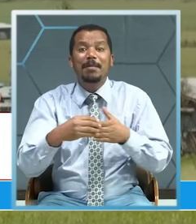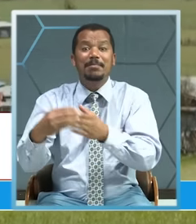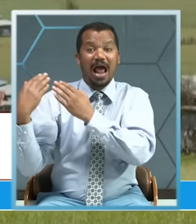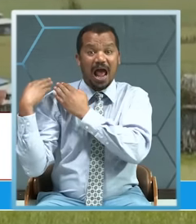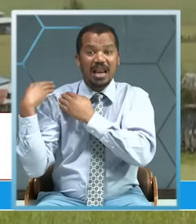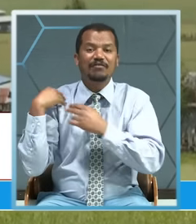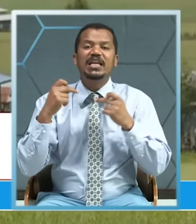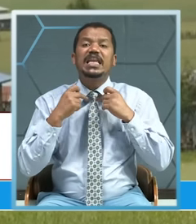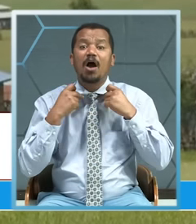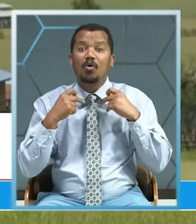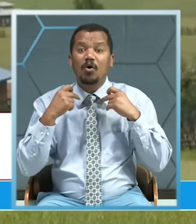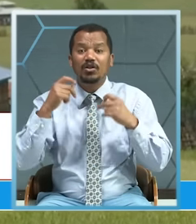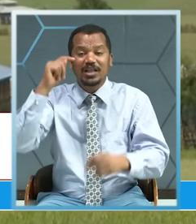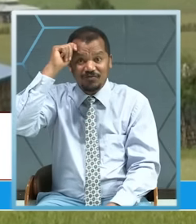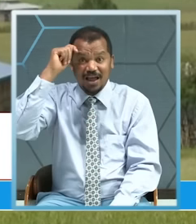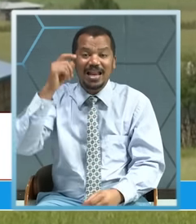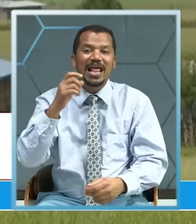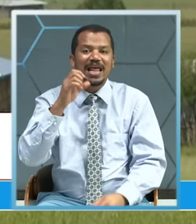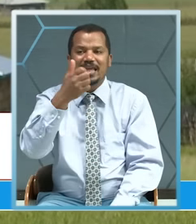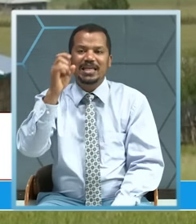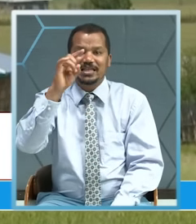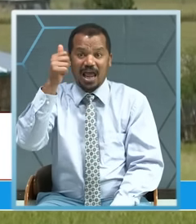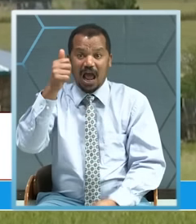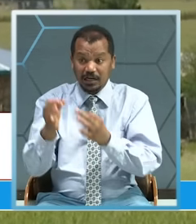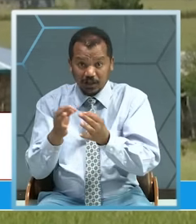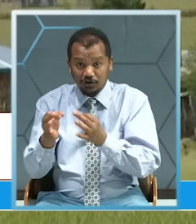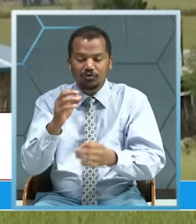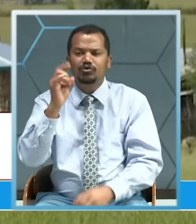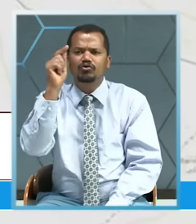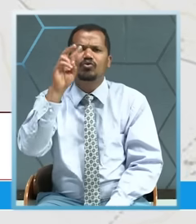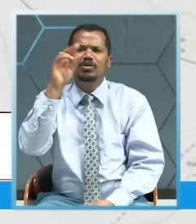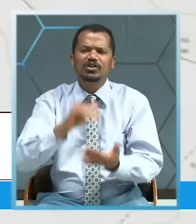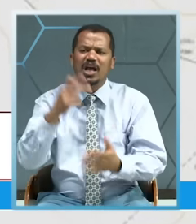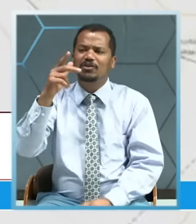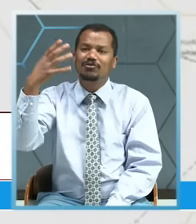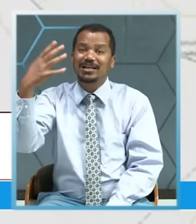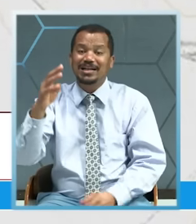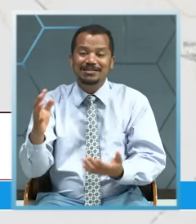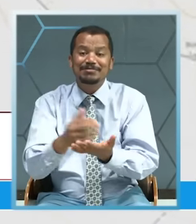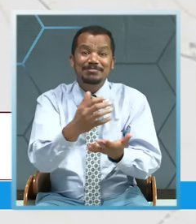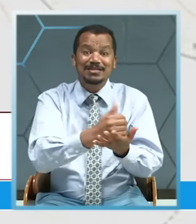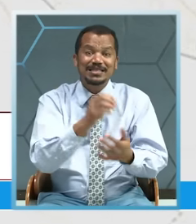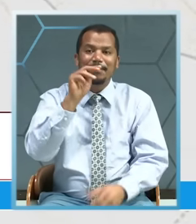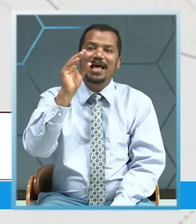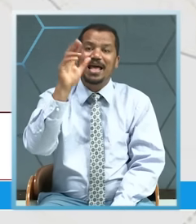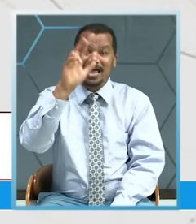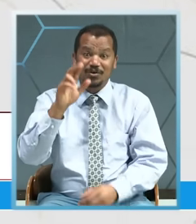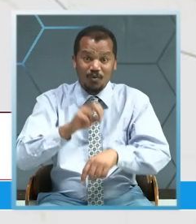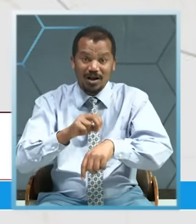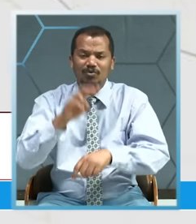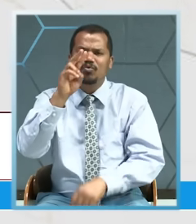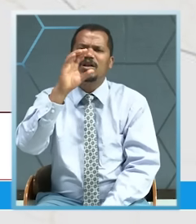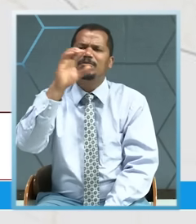የግብርና መምሪያ ኃላፊ ዲያቆን ተስፋው ባታብል ለኢዚያ እንዳሉት በዞኑ በ2013-14 የምርት ዘመን መኸር